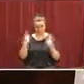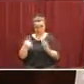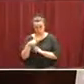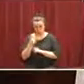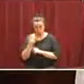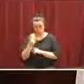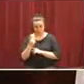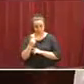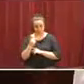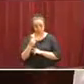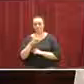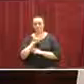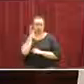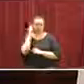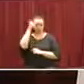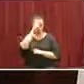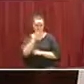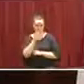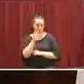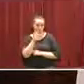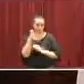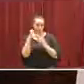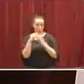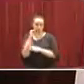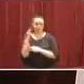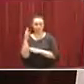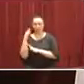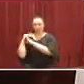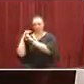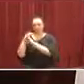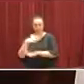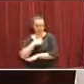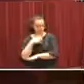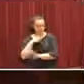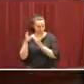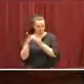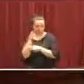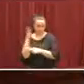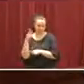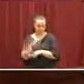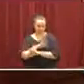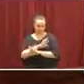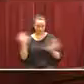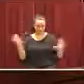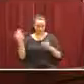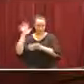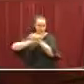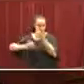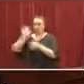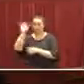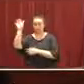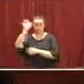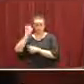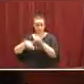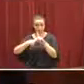seva bancada, senyores i senyors del Partit Popular, no podran amagar el que passa avui dia en el Partit Popular. És un escàndol a nivell europeu